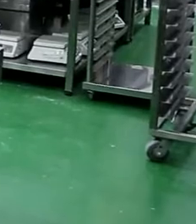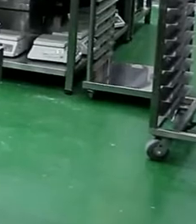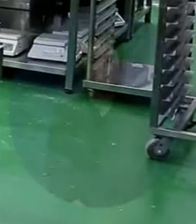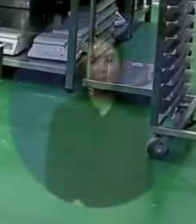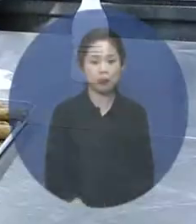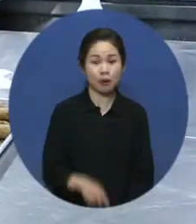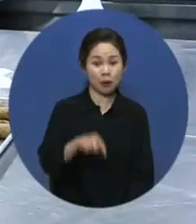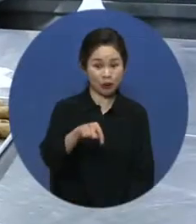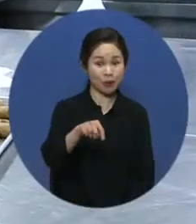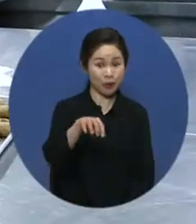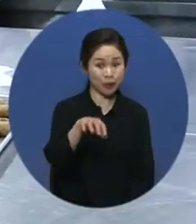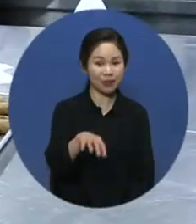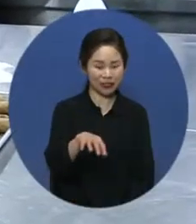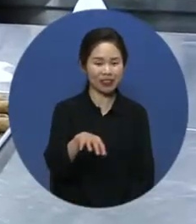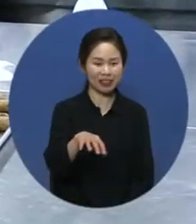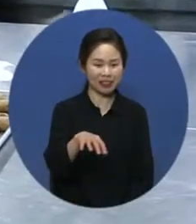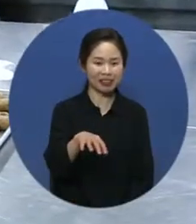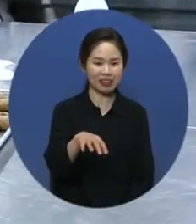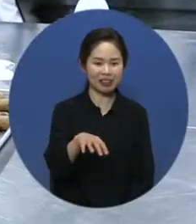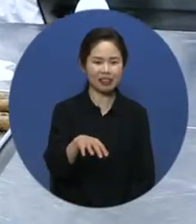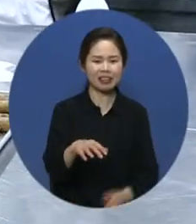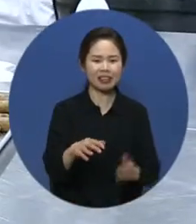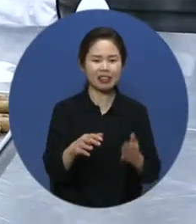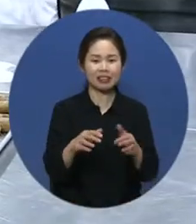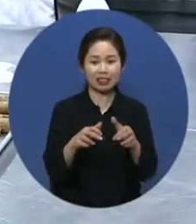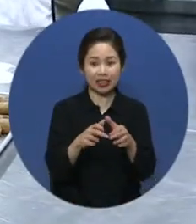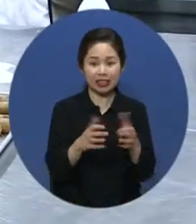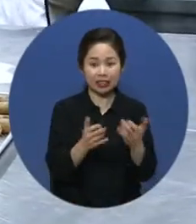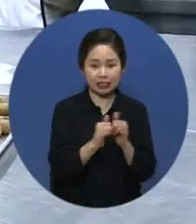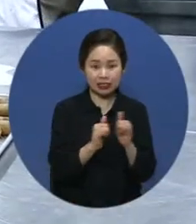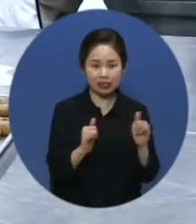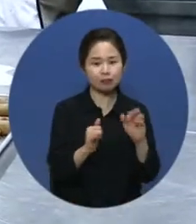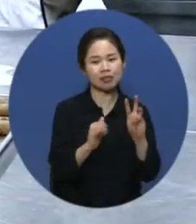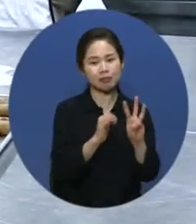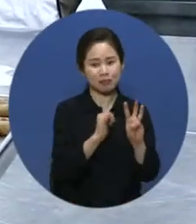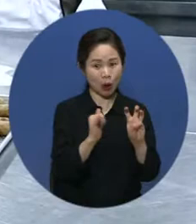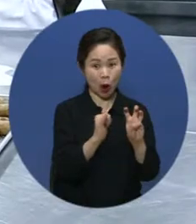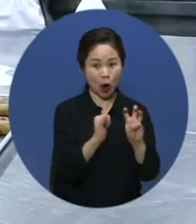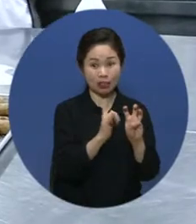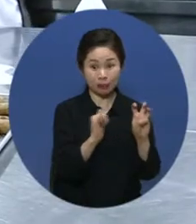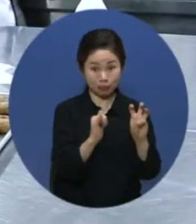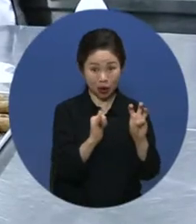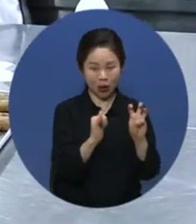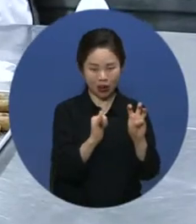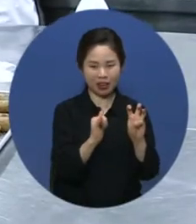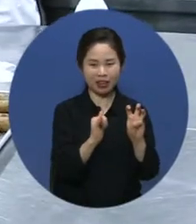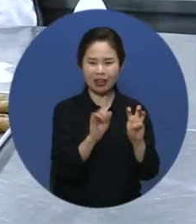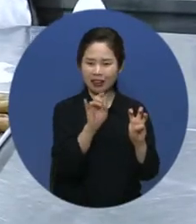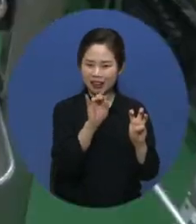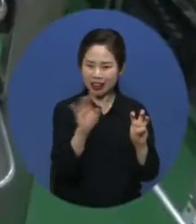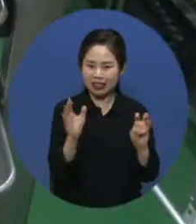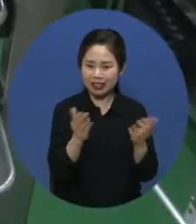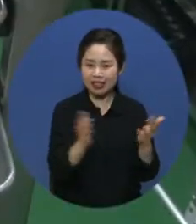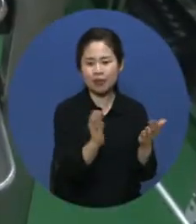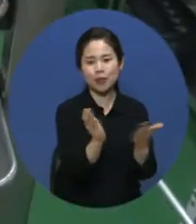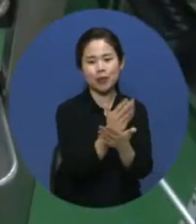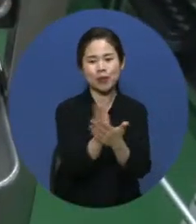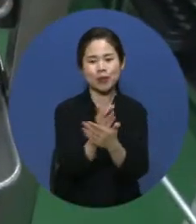뜨랑슈아의 작업장에서는 30여 명의 장애인 근로자가 각자 파트를 나누어 근무하고